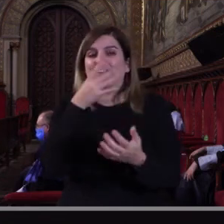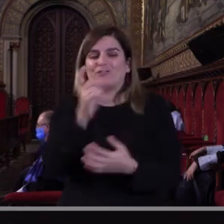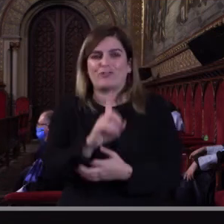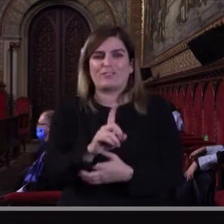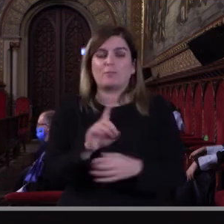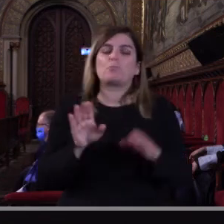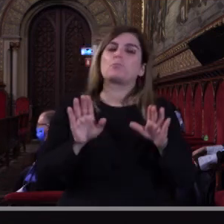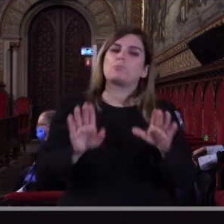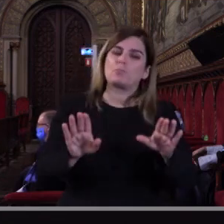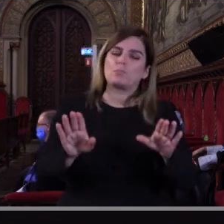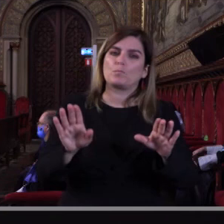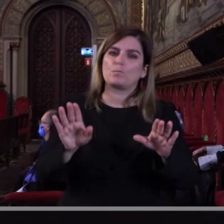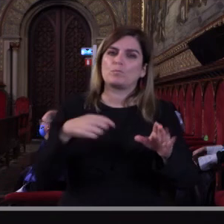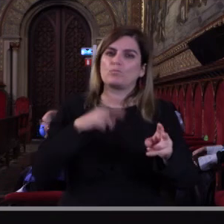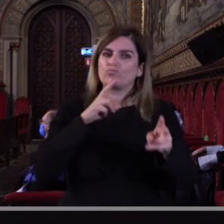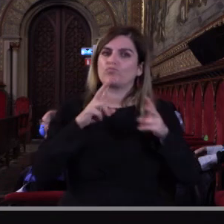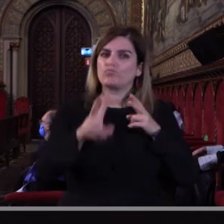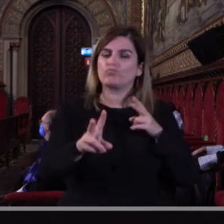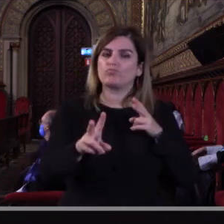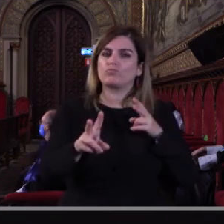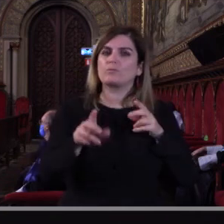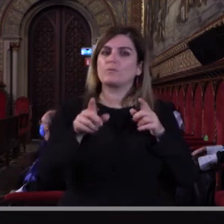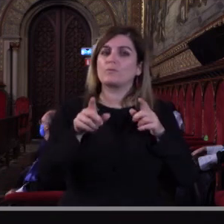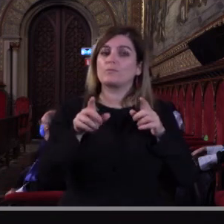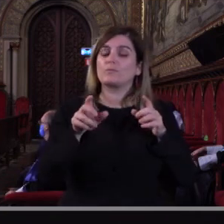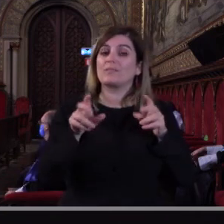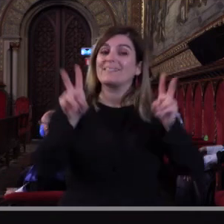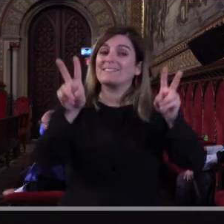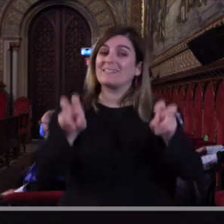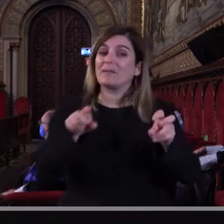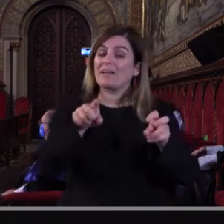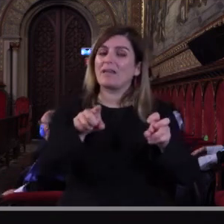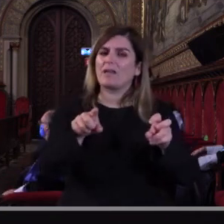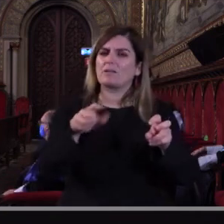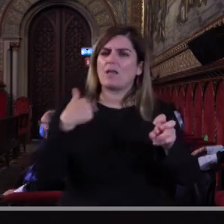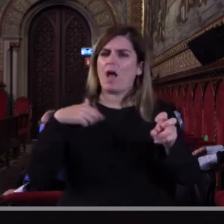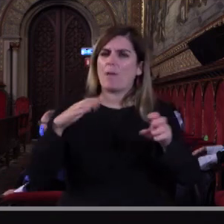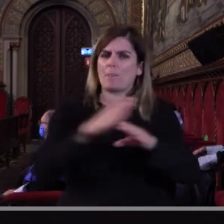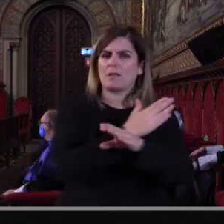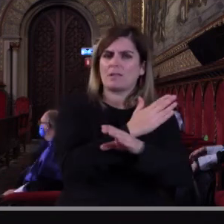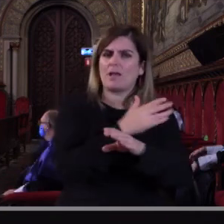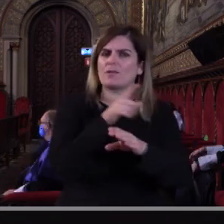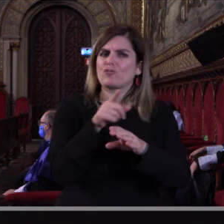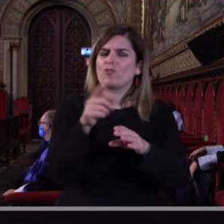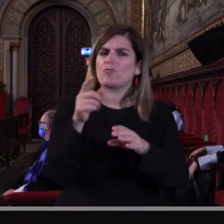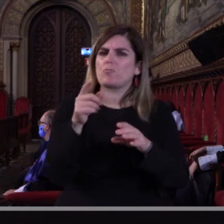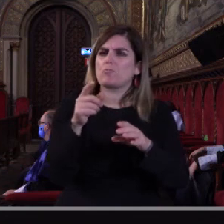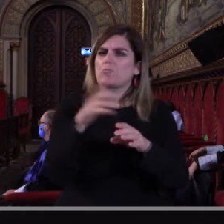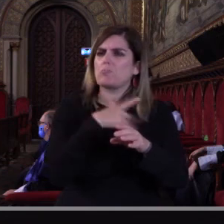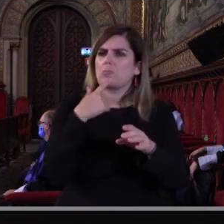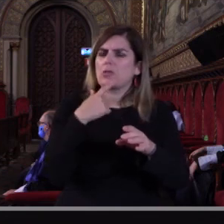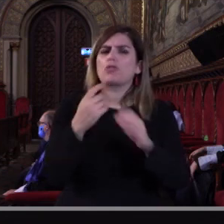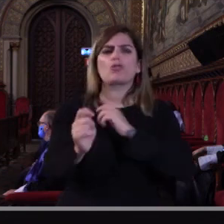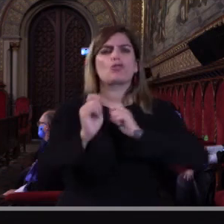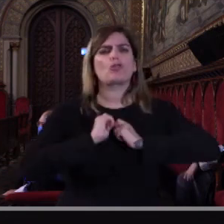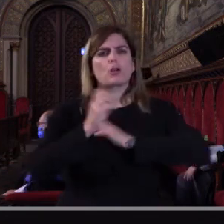bé, m'agradaria dir que tot això que ens està passant ho podem considerar com una lliçó per aprendre. Avui el doctor